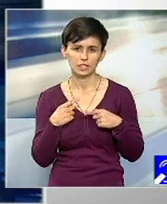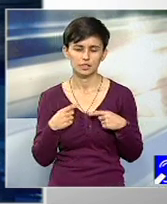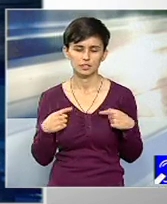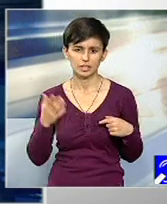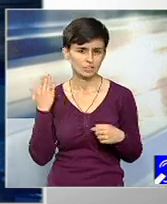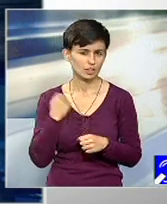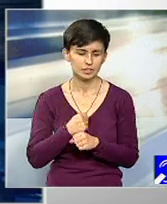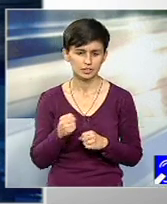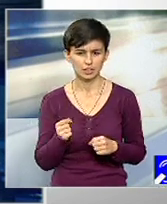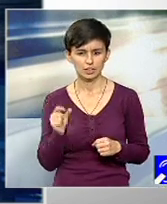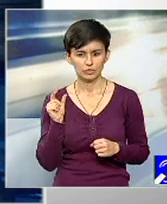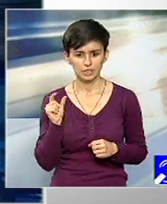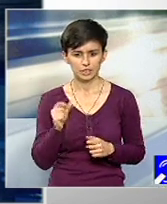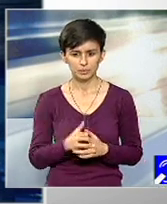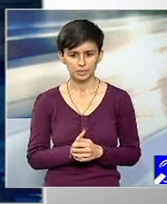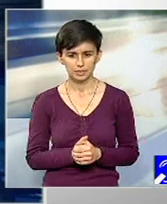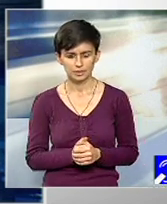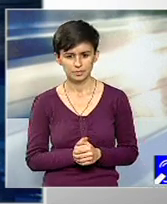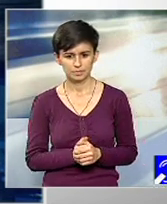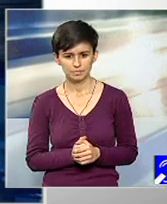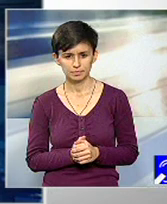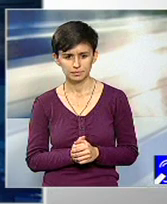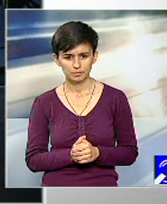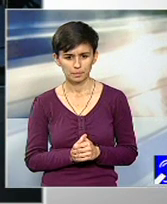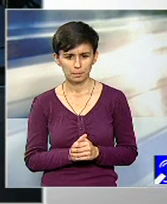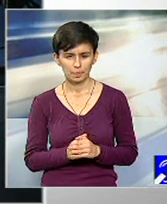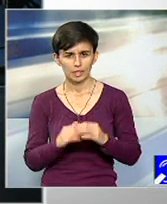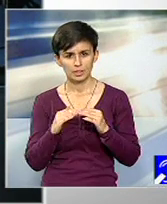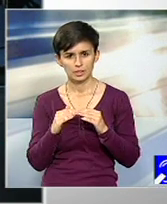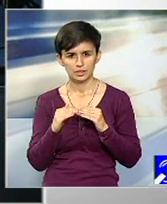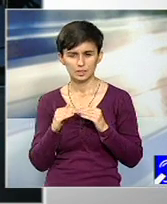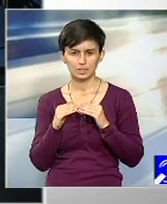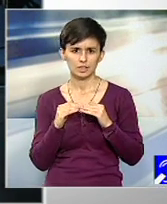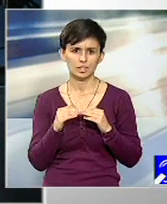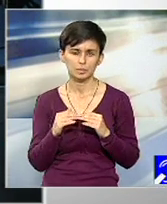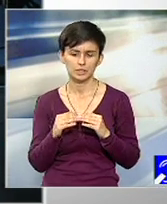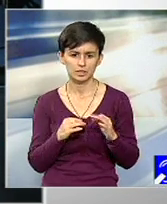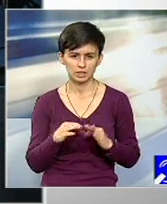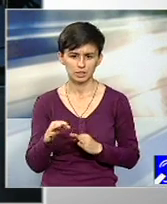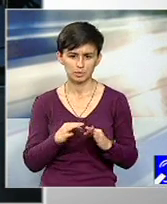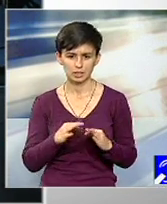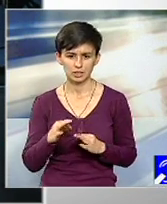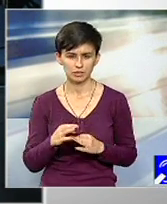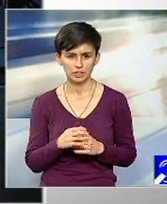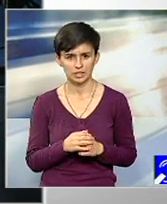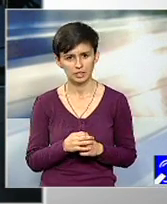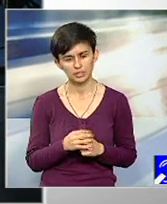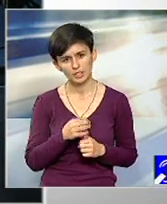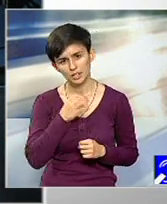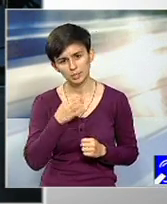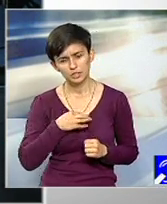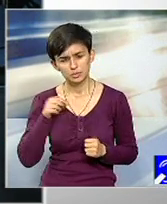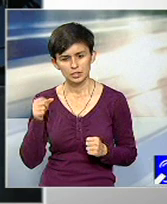mici. Strategie, până la urmă, iată, la faza de planificare, de strategie. Și îmi spunea astăzi antrenorul vostru,